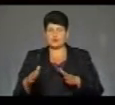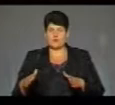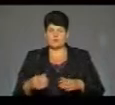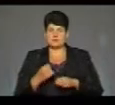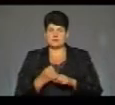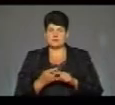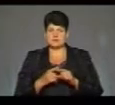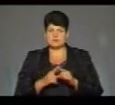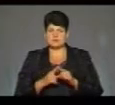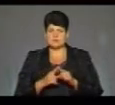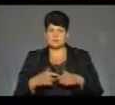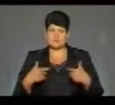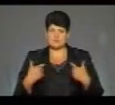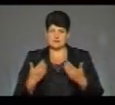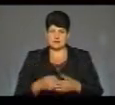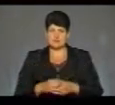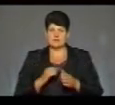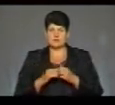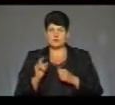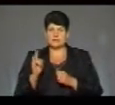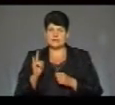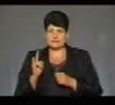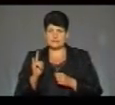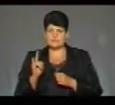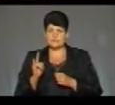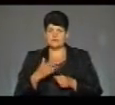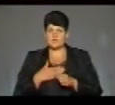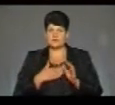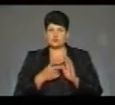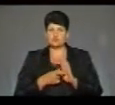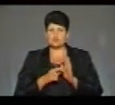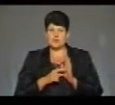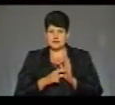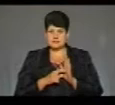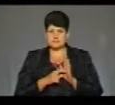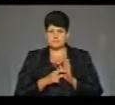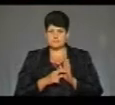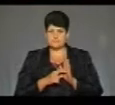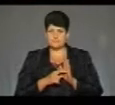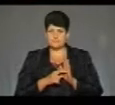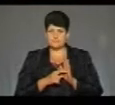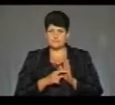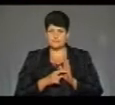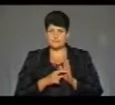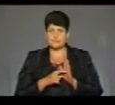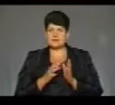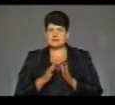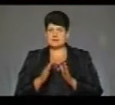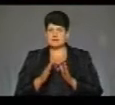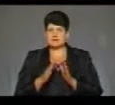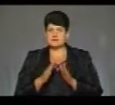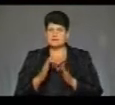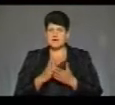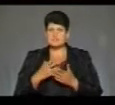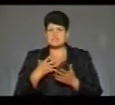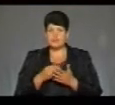здійснити такі чудові привітання. Кожна дитина у нашому класі і у системі НУШ має